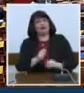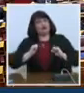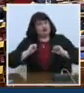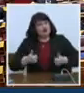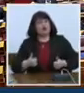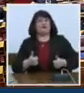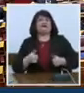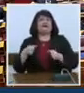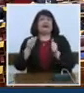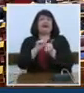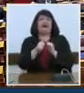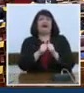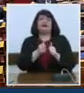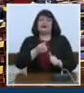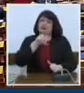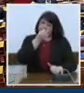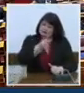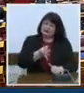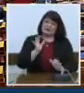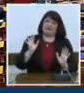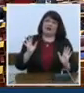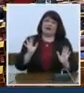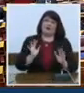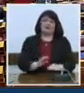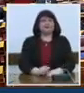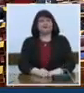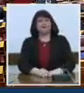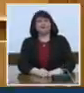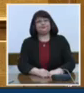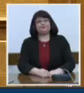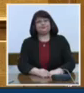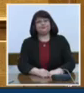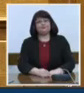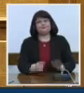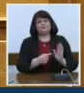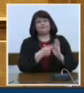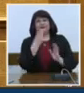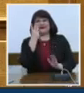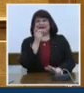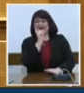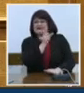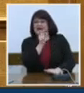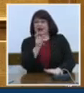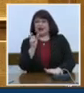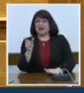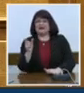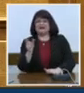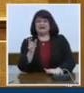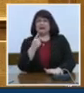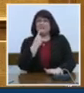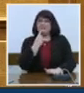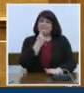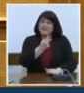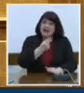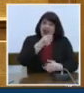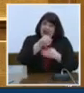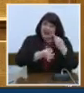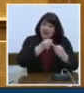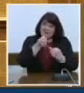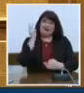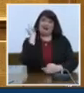Μπεκατόρου. Έκλεινα το μήνυμά μου με τρεις λέξεις. Μιλάμε,